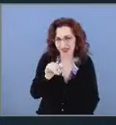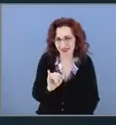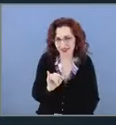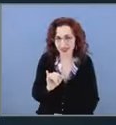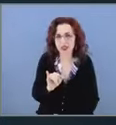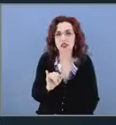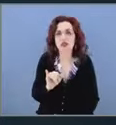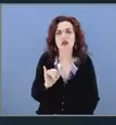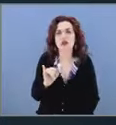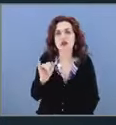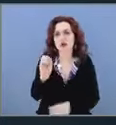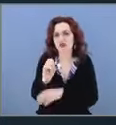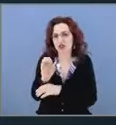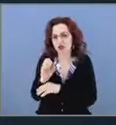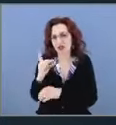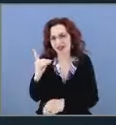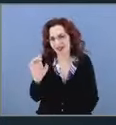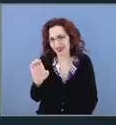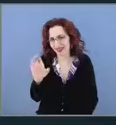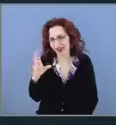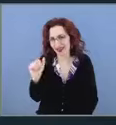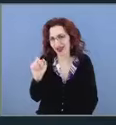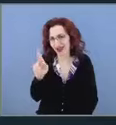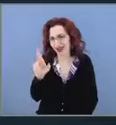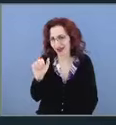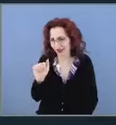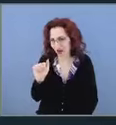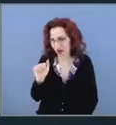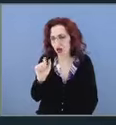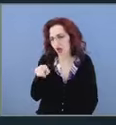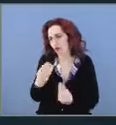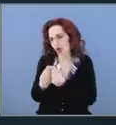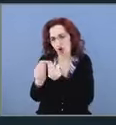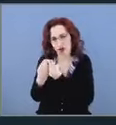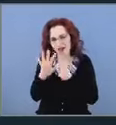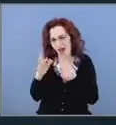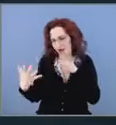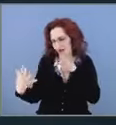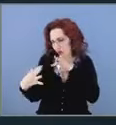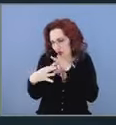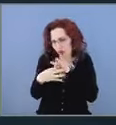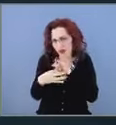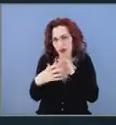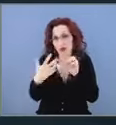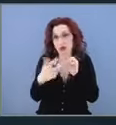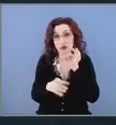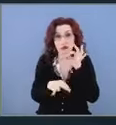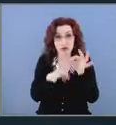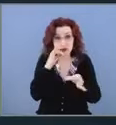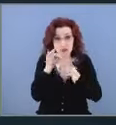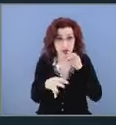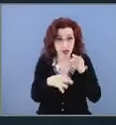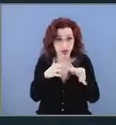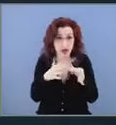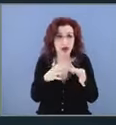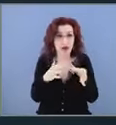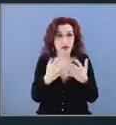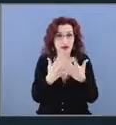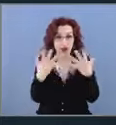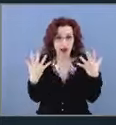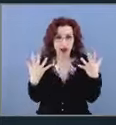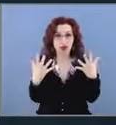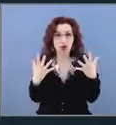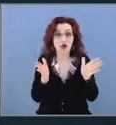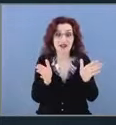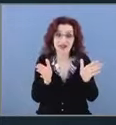degli altri colleghi, per sottolineare proprio l'importanza, no, che questo settore ha per la nostra regione